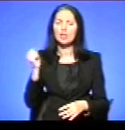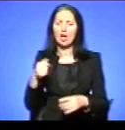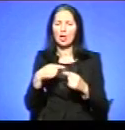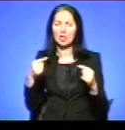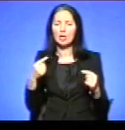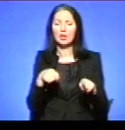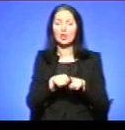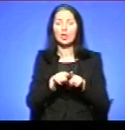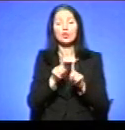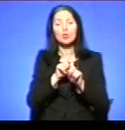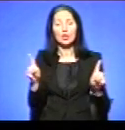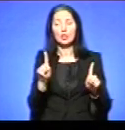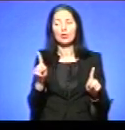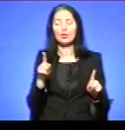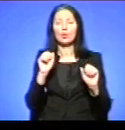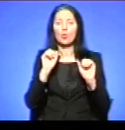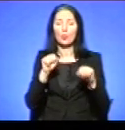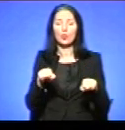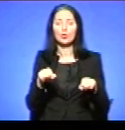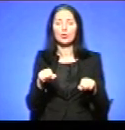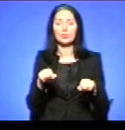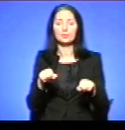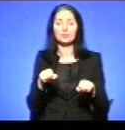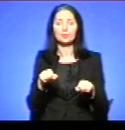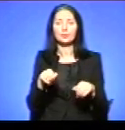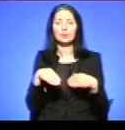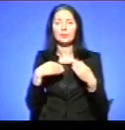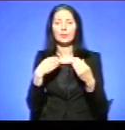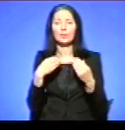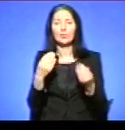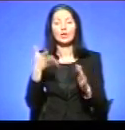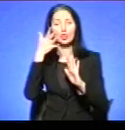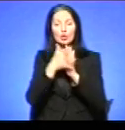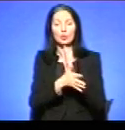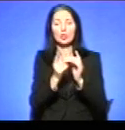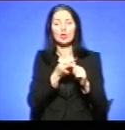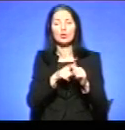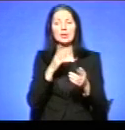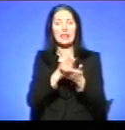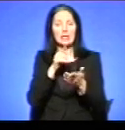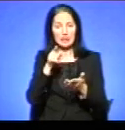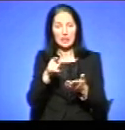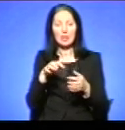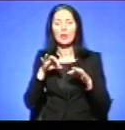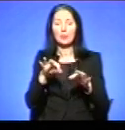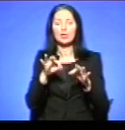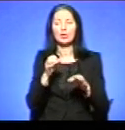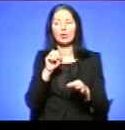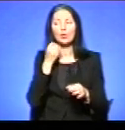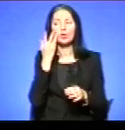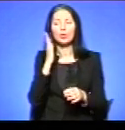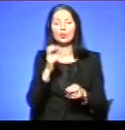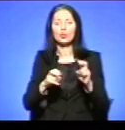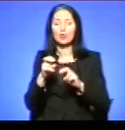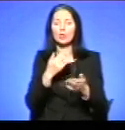ознаки, які можуть першочергово дати зрозуміти, що це є цей автомобіль, коли будуть його виявляти. Можливо,